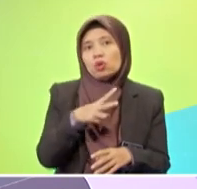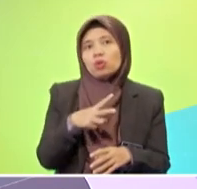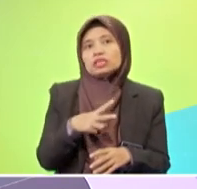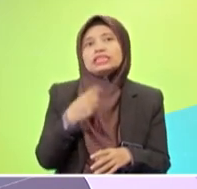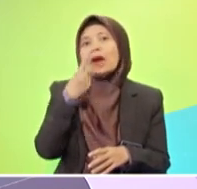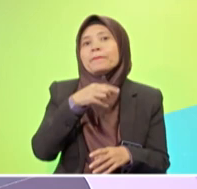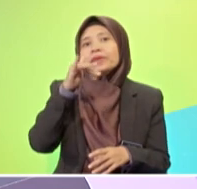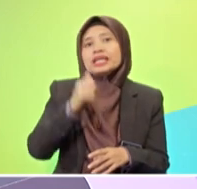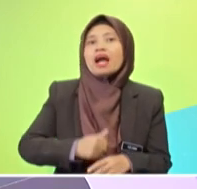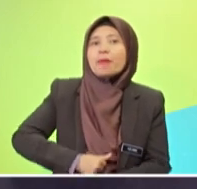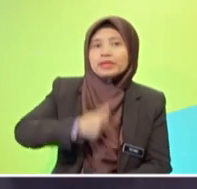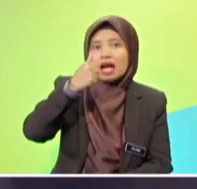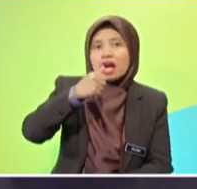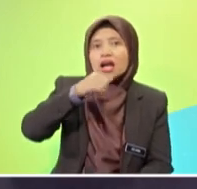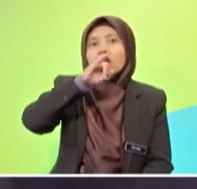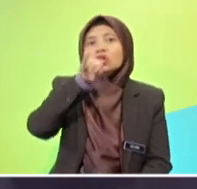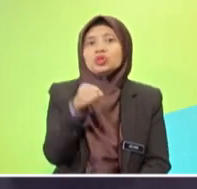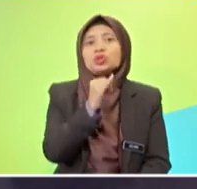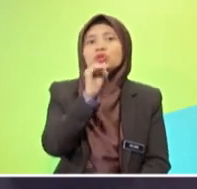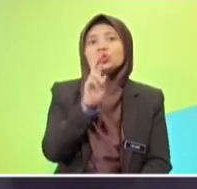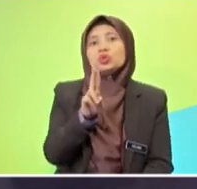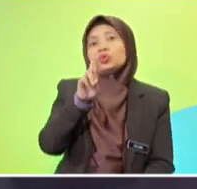dia mereka